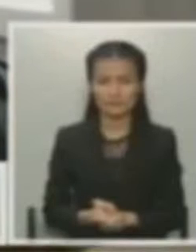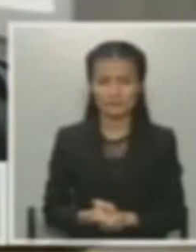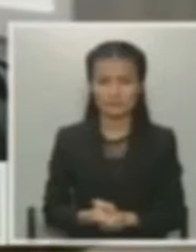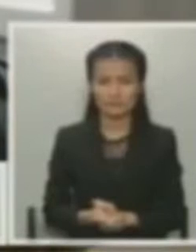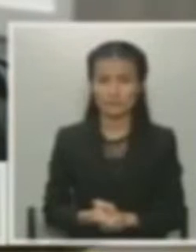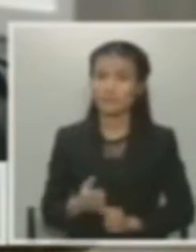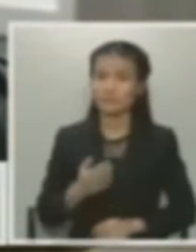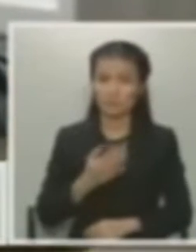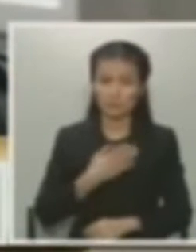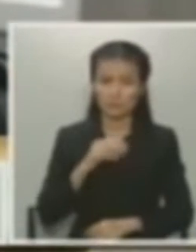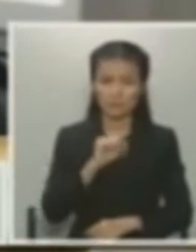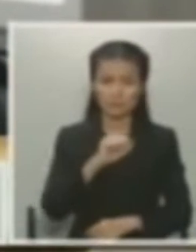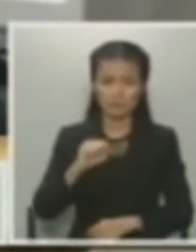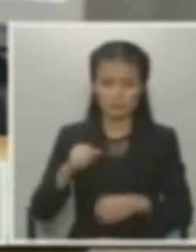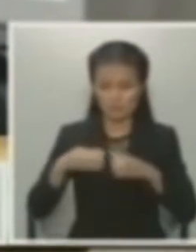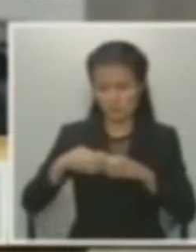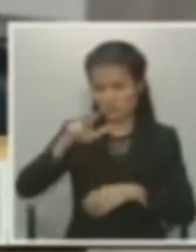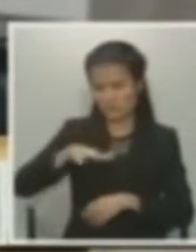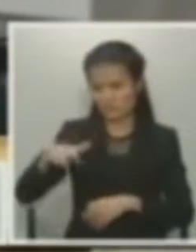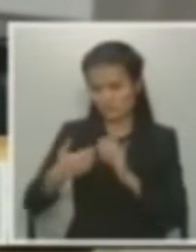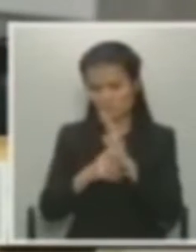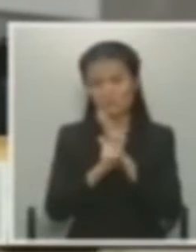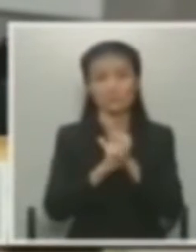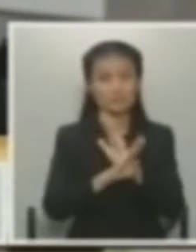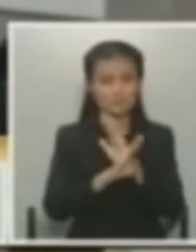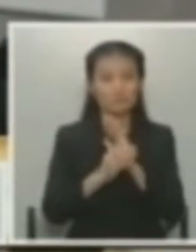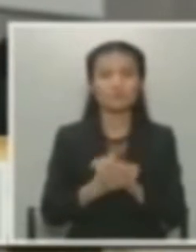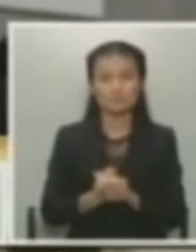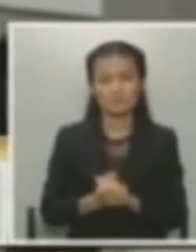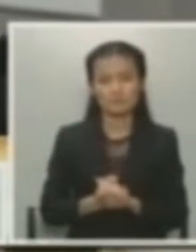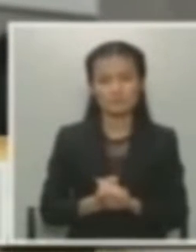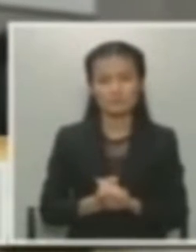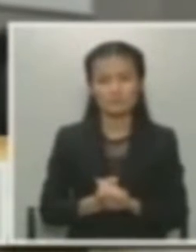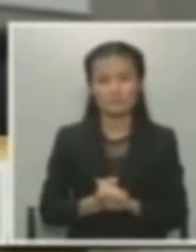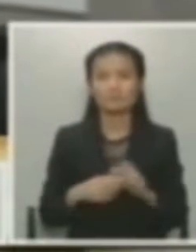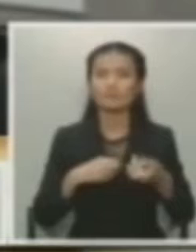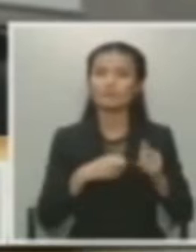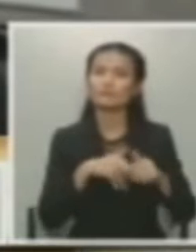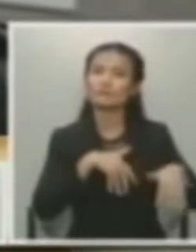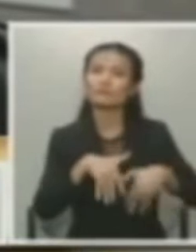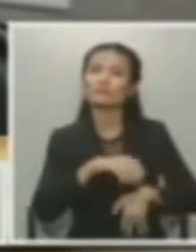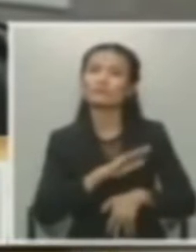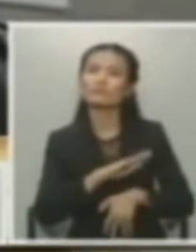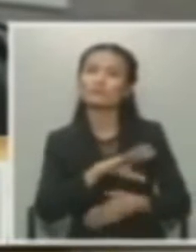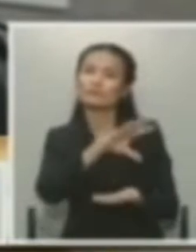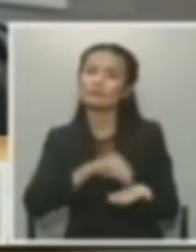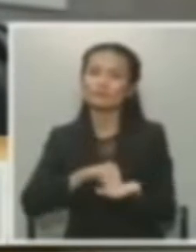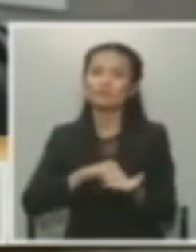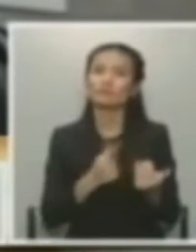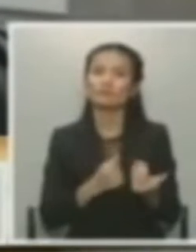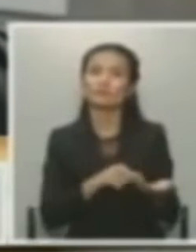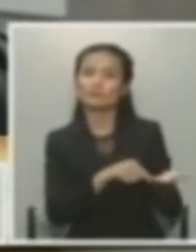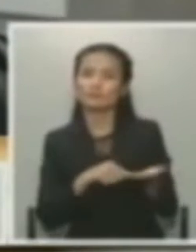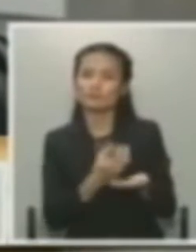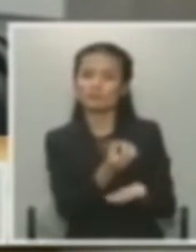คิดเชื้อคงสสเพื่อไทยอุบลราชธานีมีเรื่องมาความเดือดร้อนพี่น้องเหมือนกันเป็นเรื่องร้องทุกข์สำหรับพี่น้อง